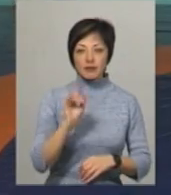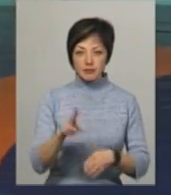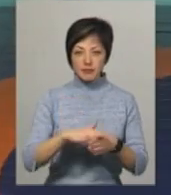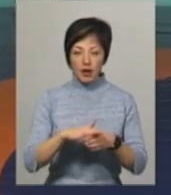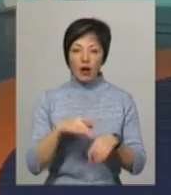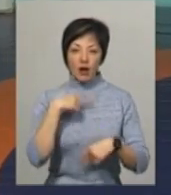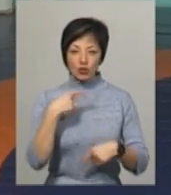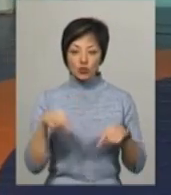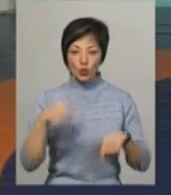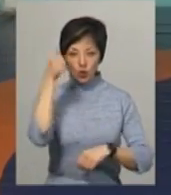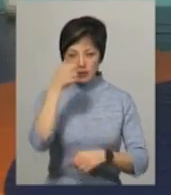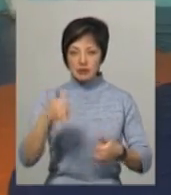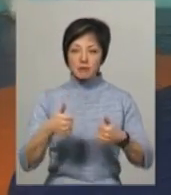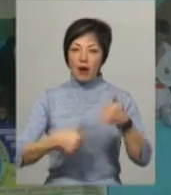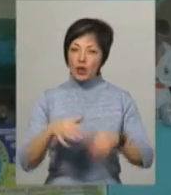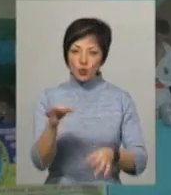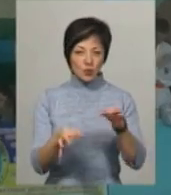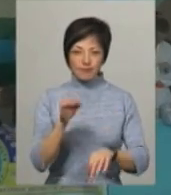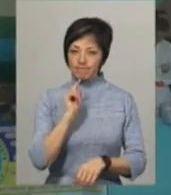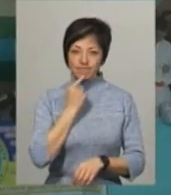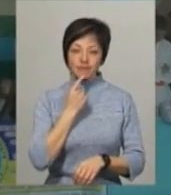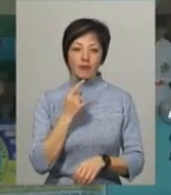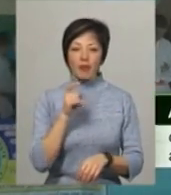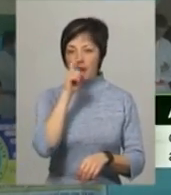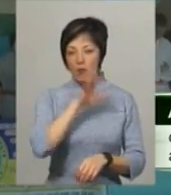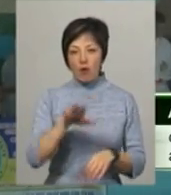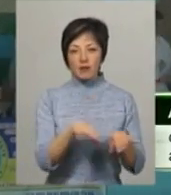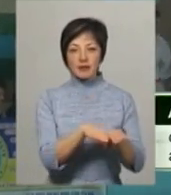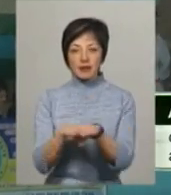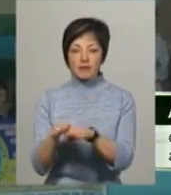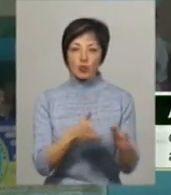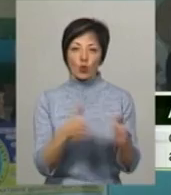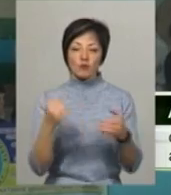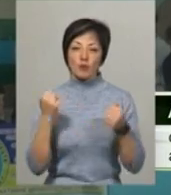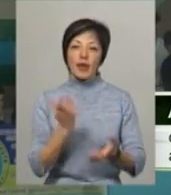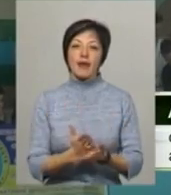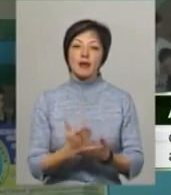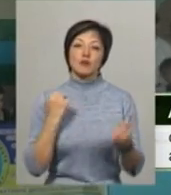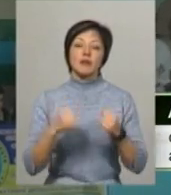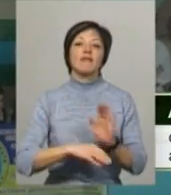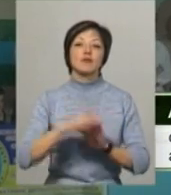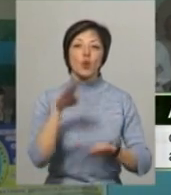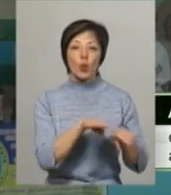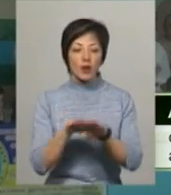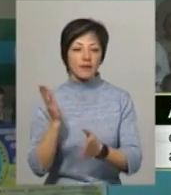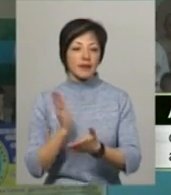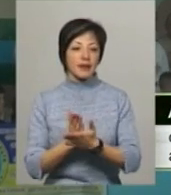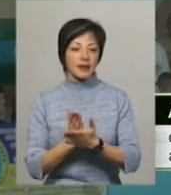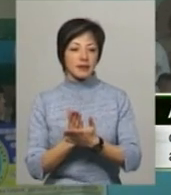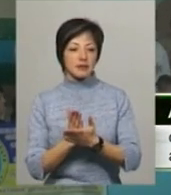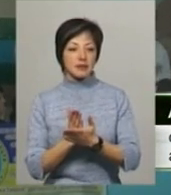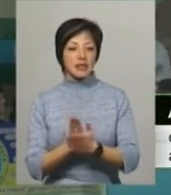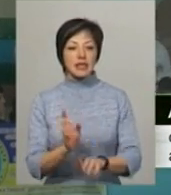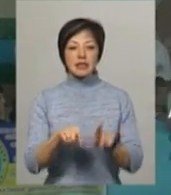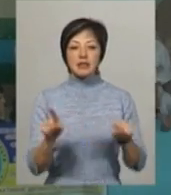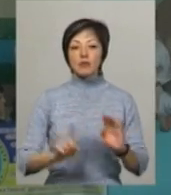що цьогорічні змагання судити важко. Досить непоганий рівень підготовки спортсменів. Є спортсмени високого рівня, є тільки ті,